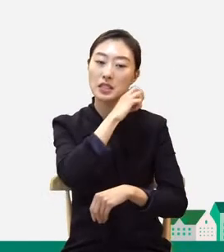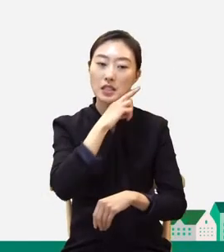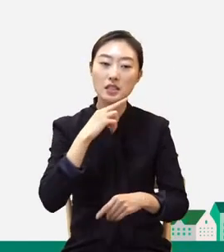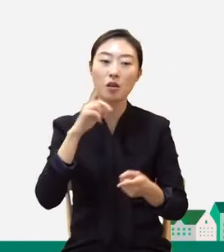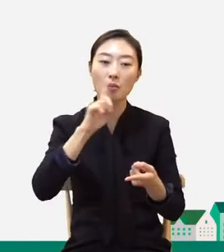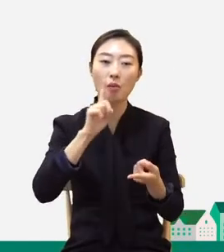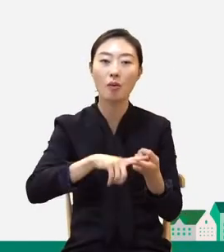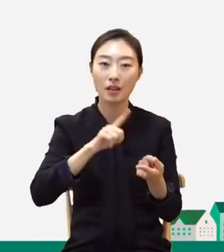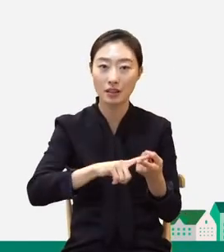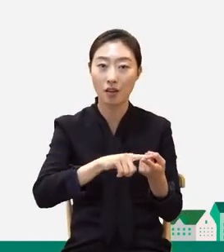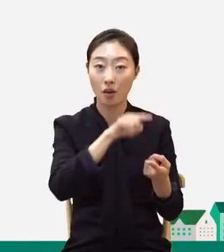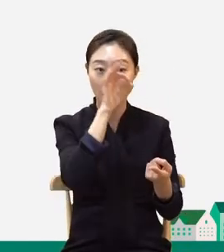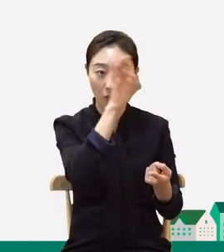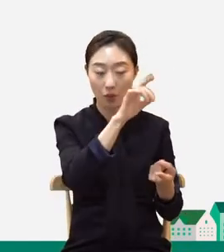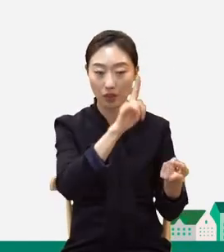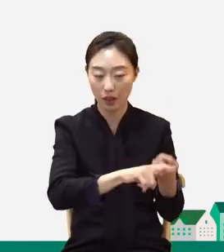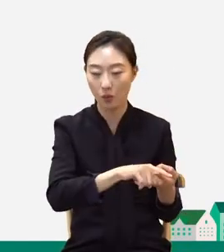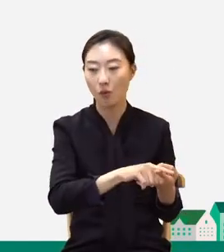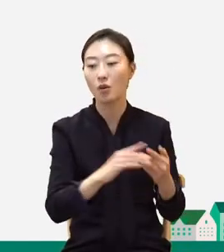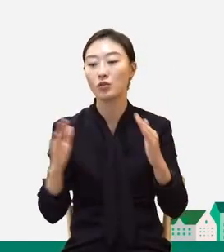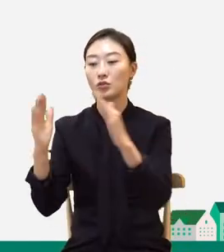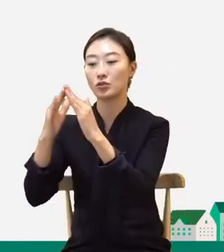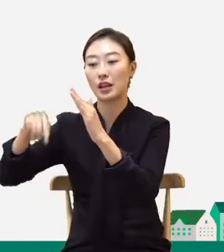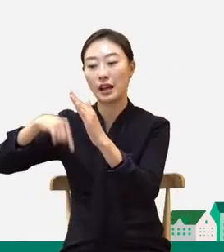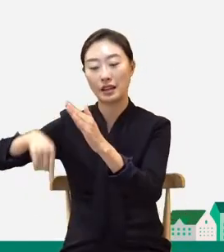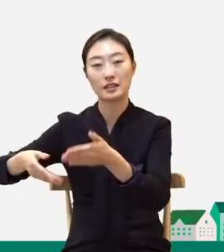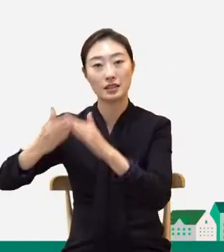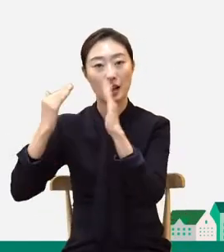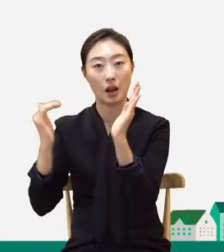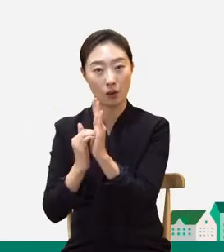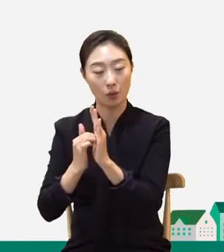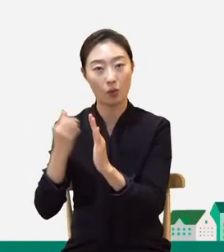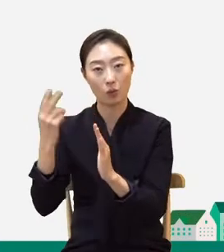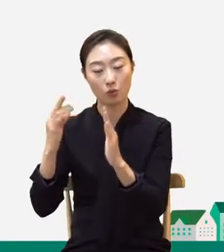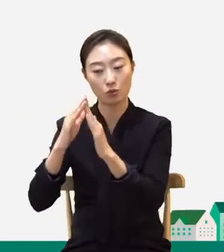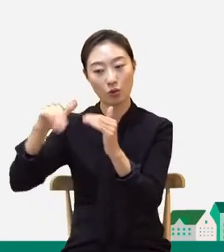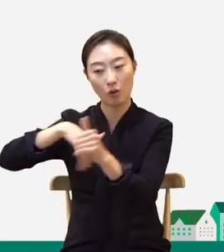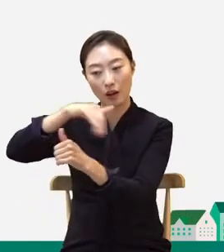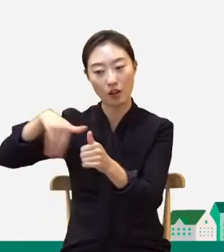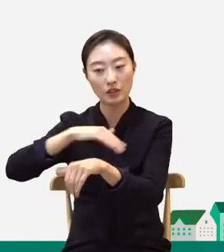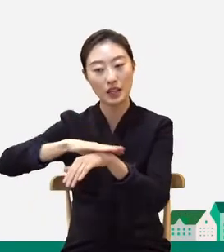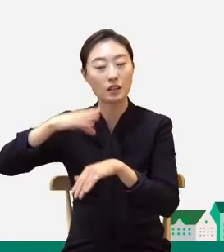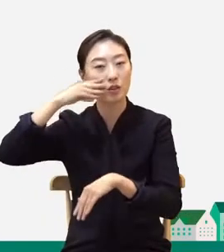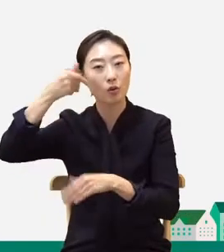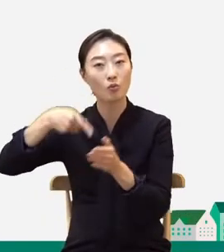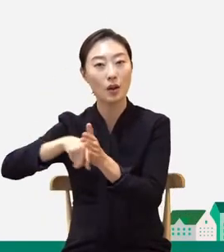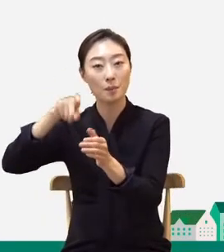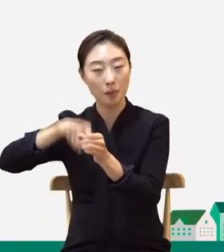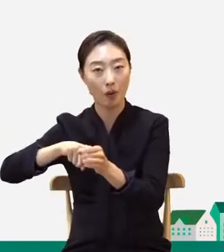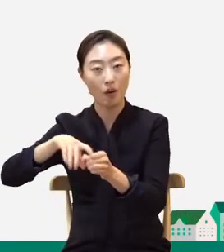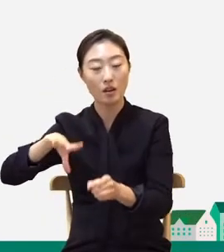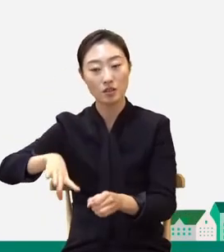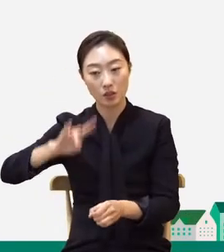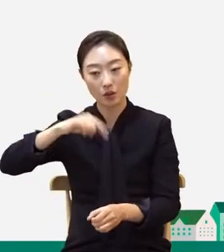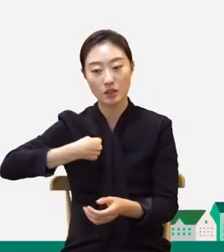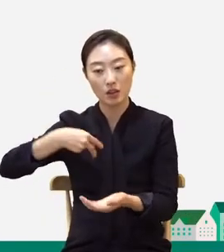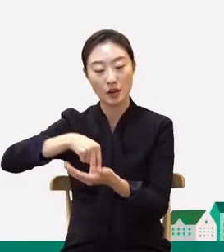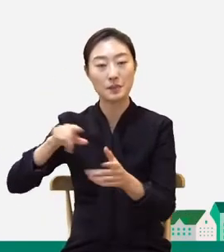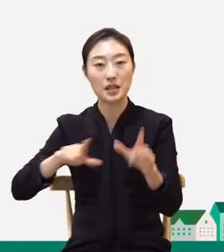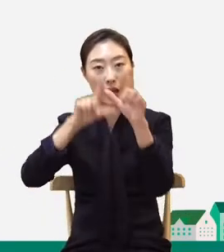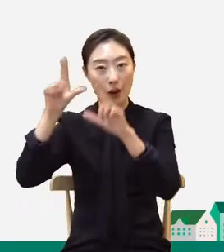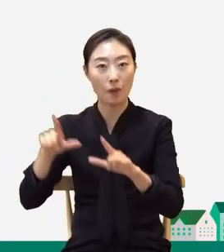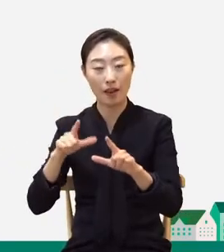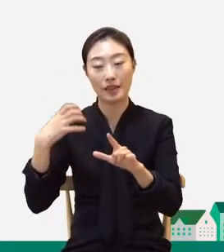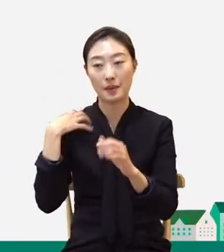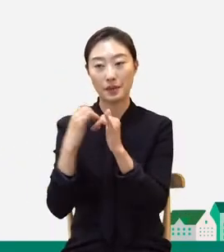안전장치를 주택 내에 설치를 하였고 또 주거 환경 적응을 고려해서 초기에는 자립생활 코디네이터들이